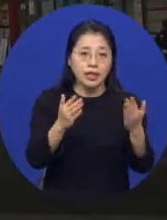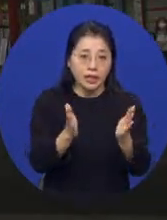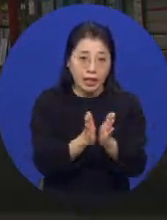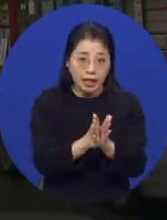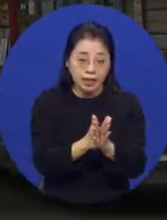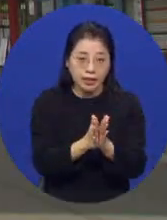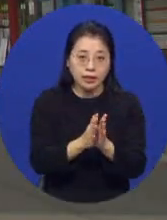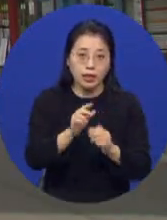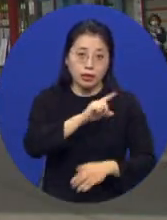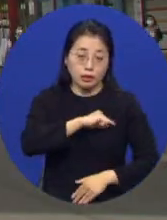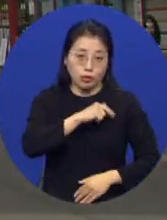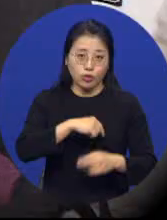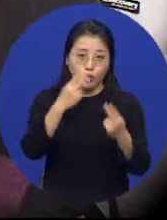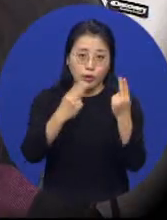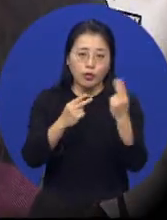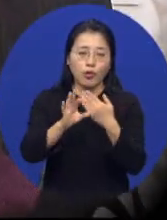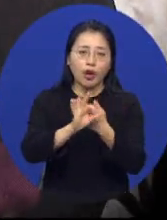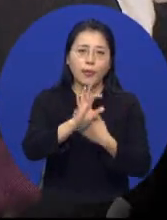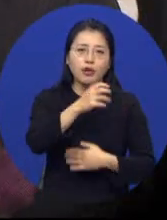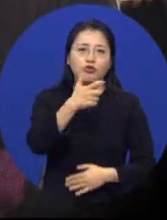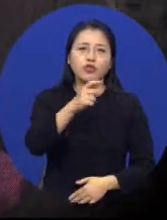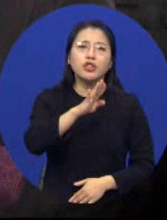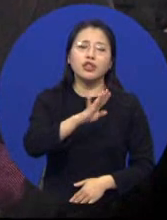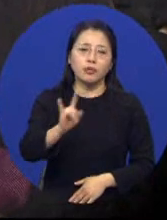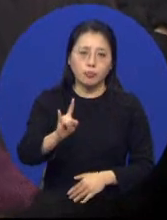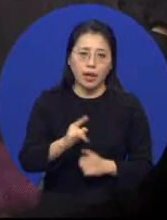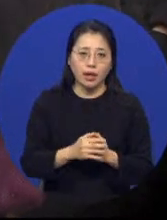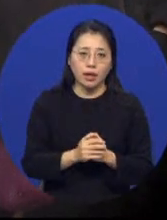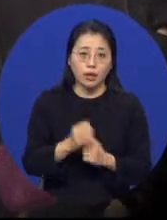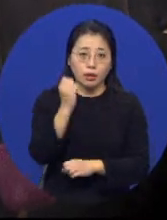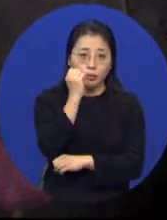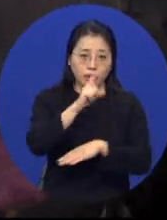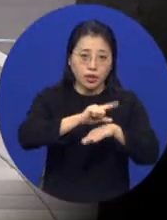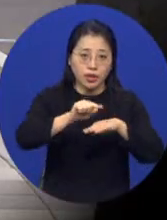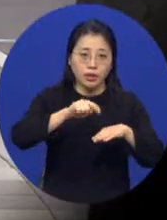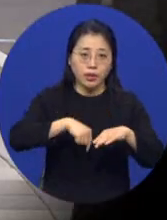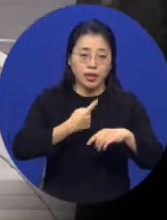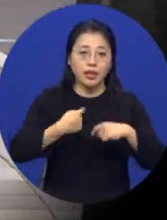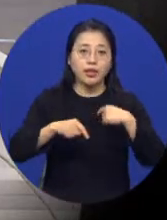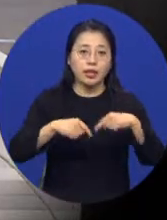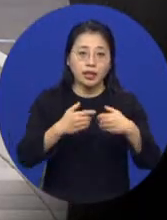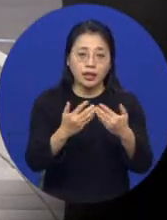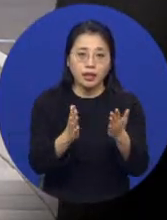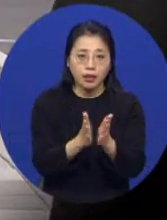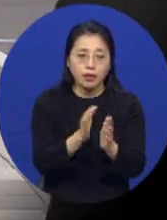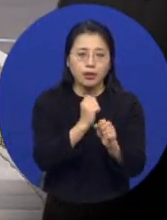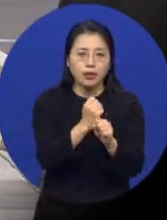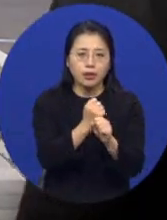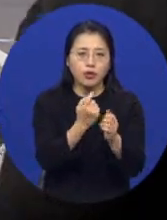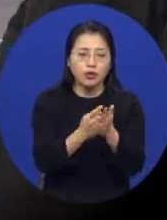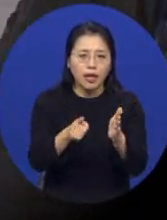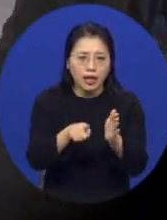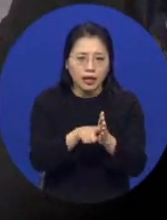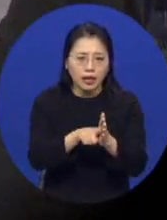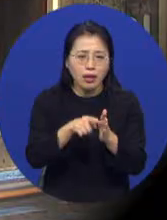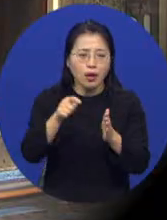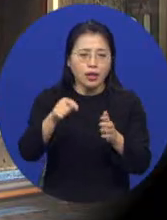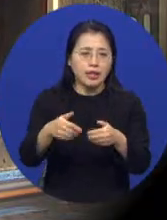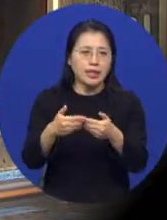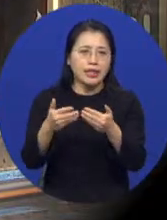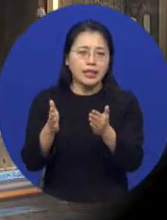예순배가 넘습니다 풀뿌리 주민자치를 구현하기 위해 주민자치의 기본 단위를 어떻게 설정해야